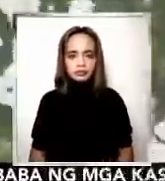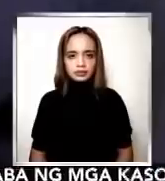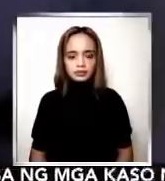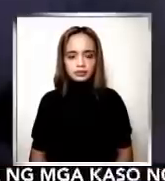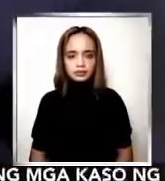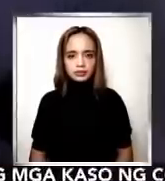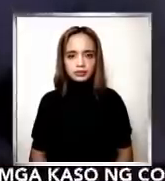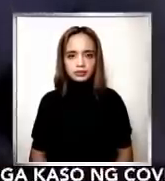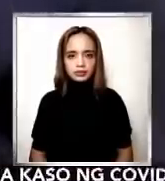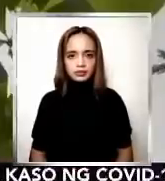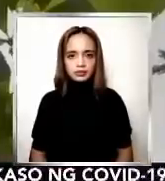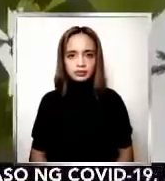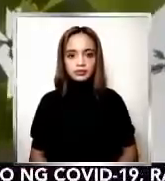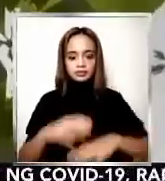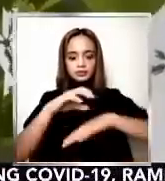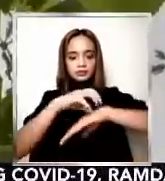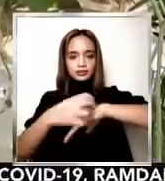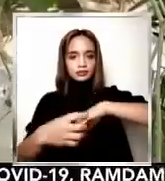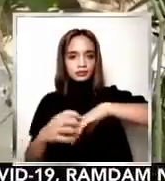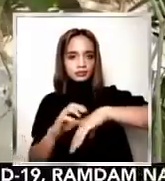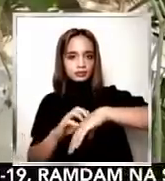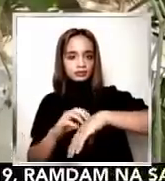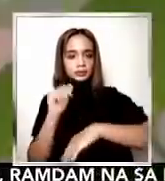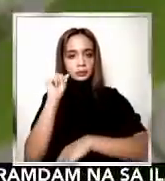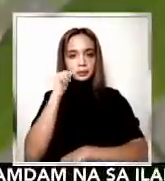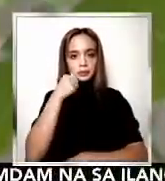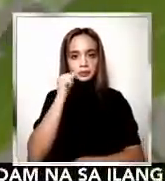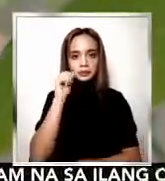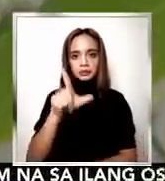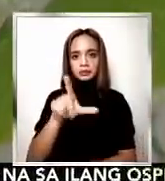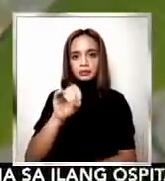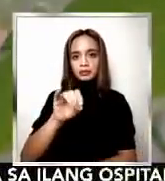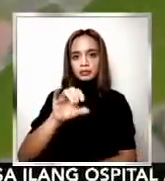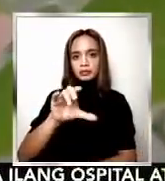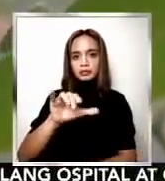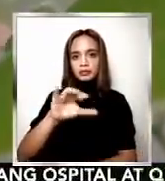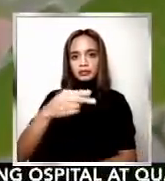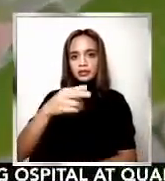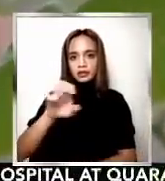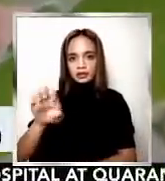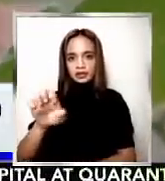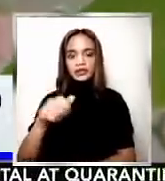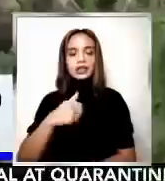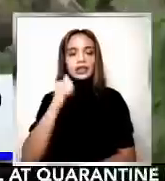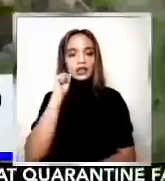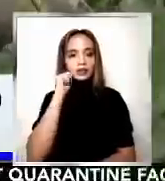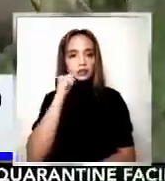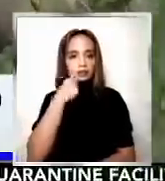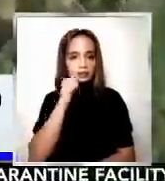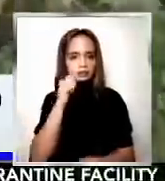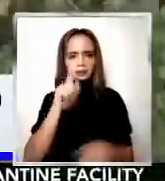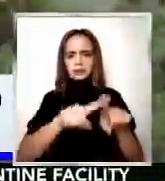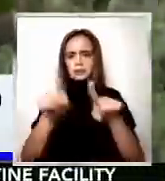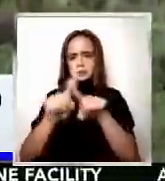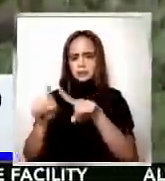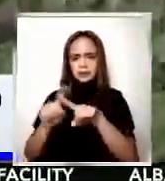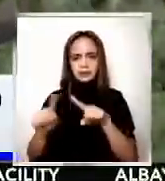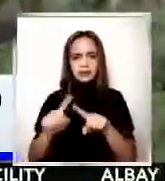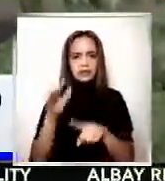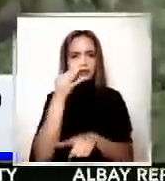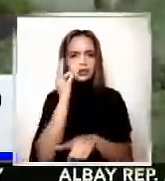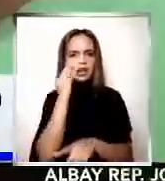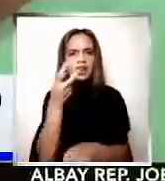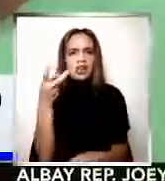Grapes, apple, lychee, lemon at avocado. Mga tanim na tila ang hirap buhayin at